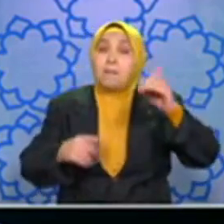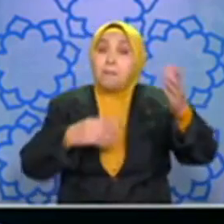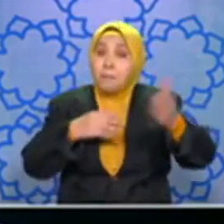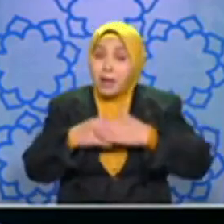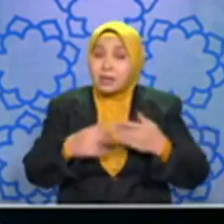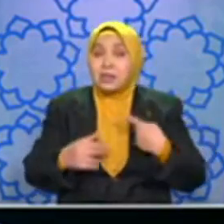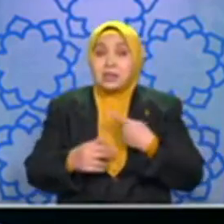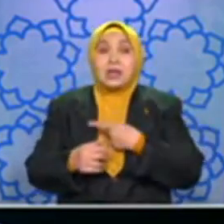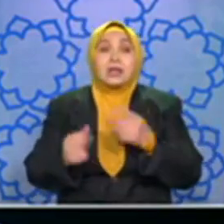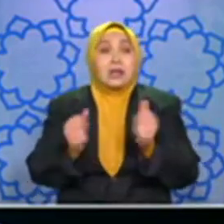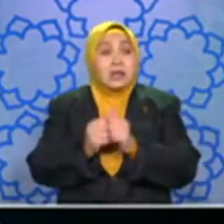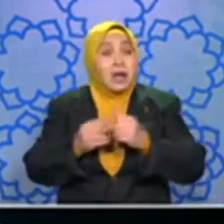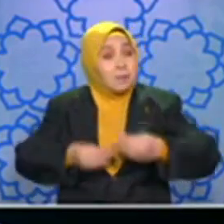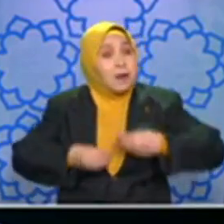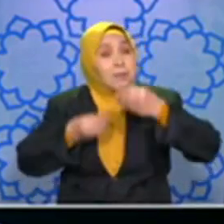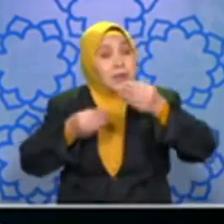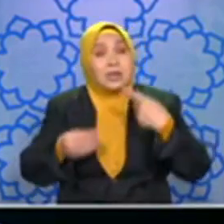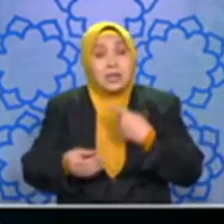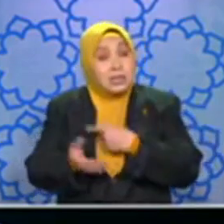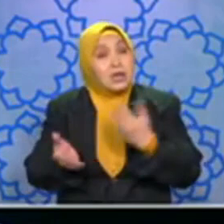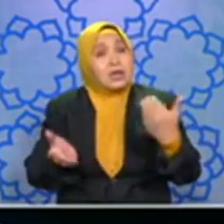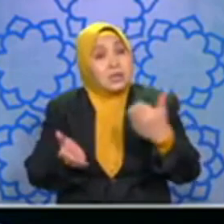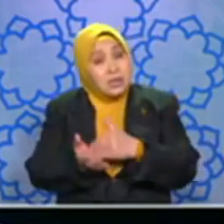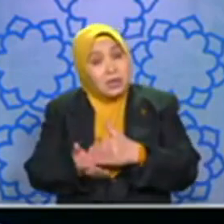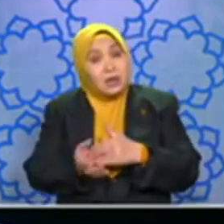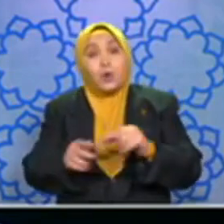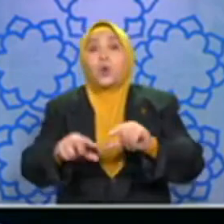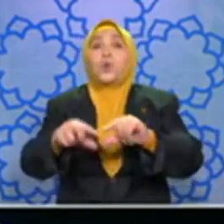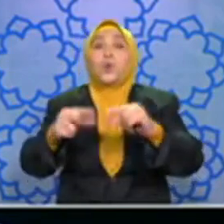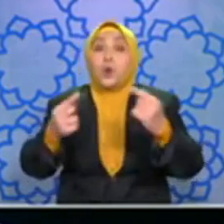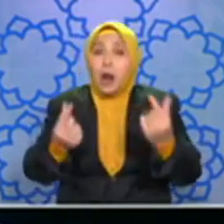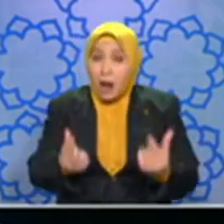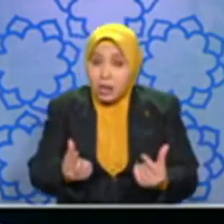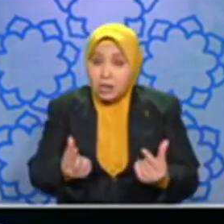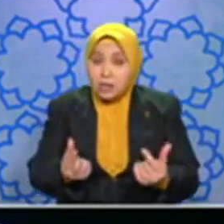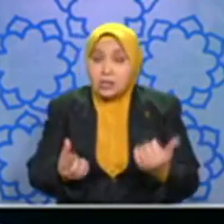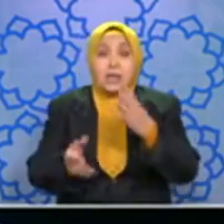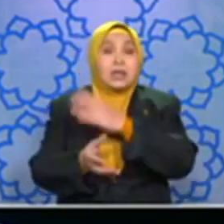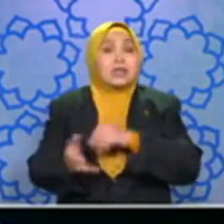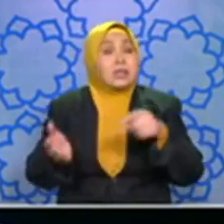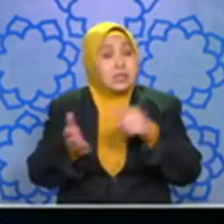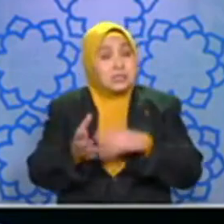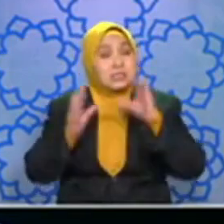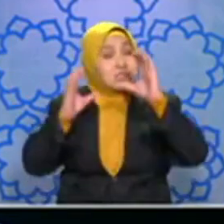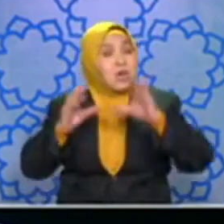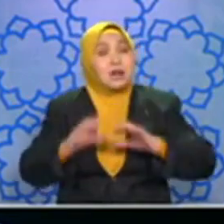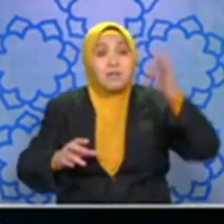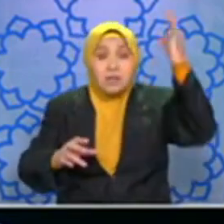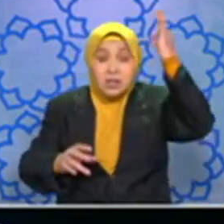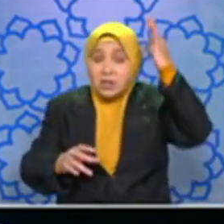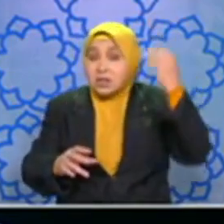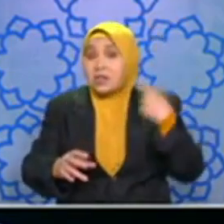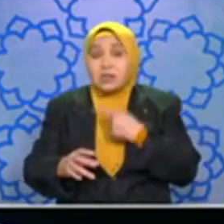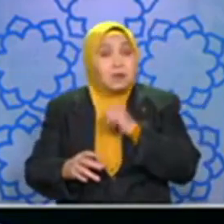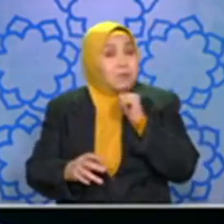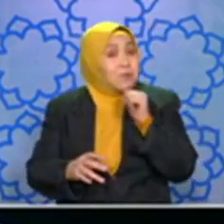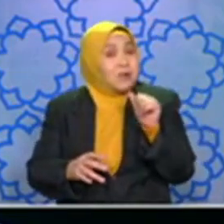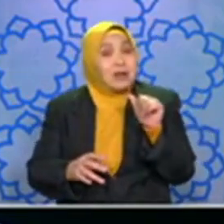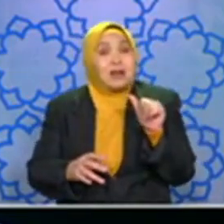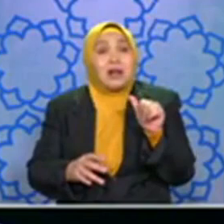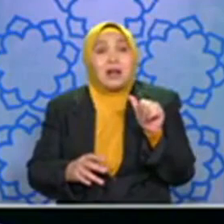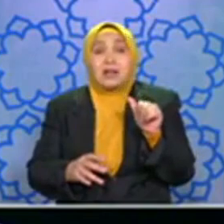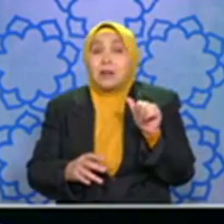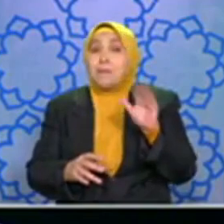ini dengan Allah memberikan kita sekali lagi Quran. Ini akan menjadikan cara fikir kita bukan bagi yang